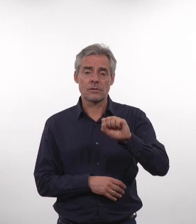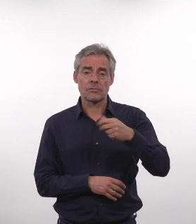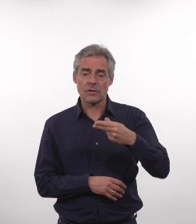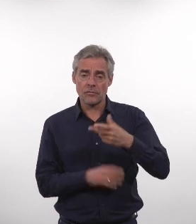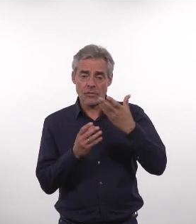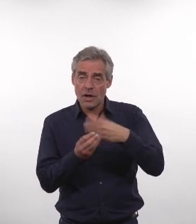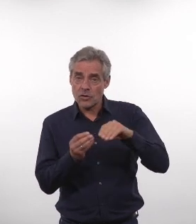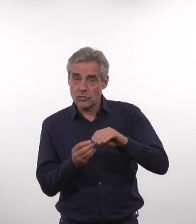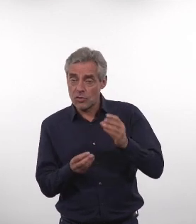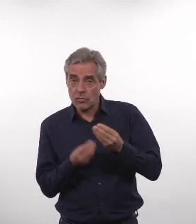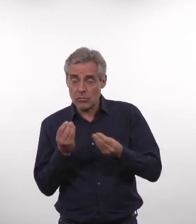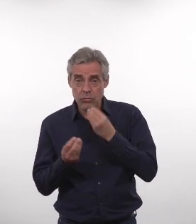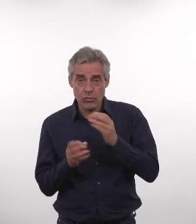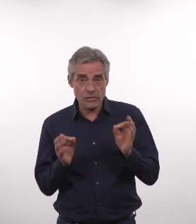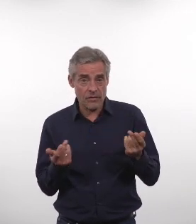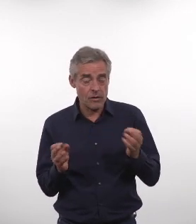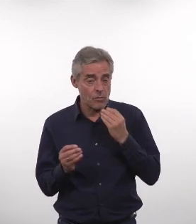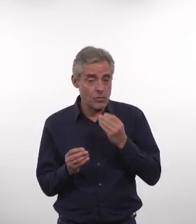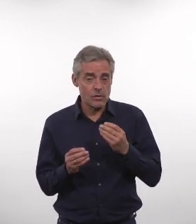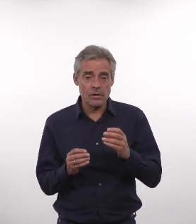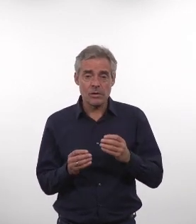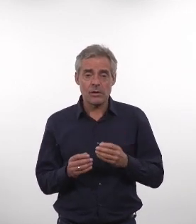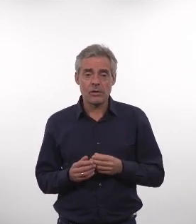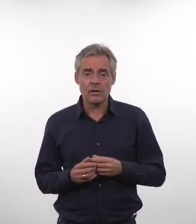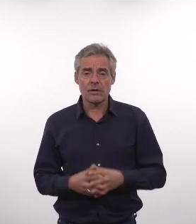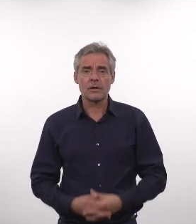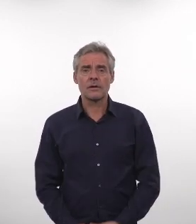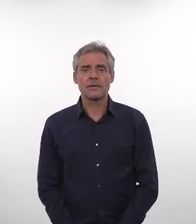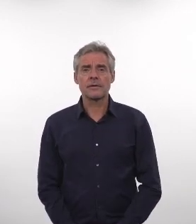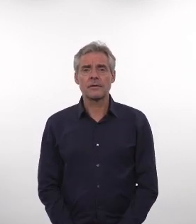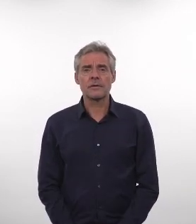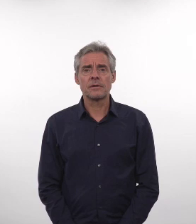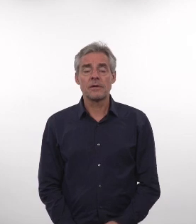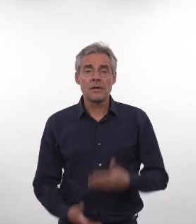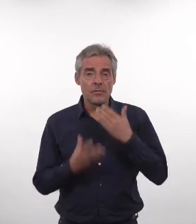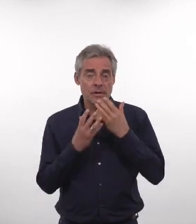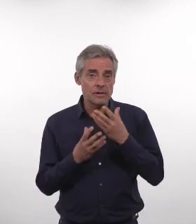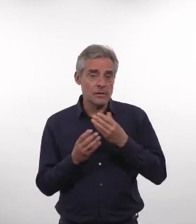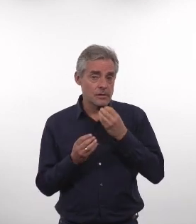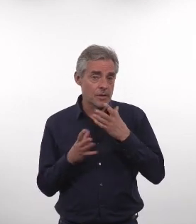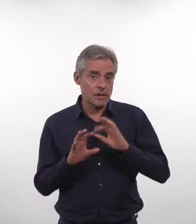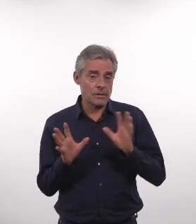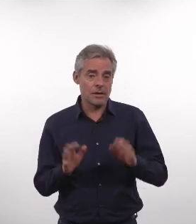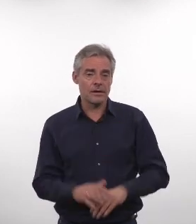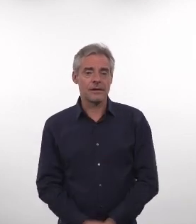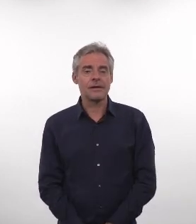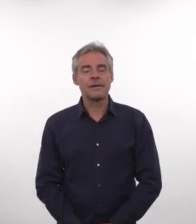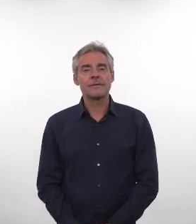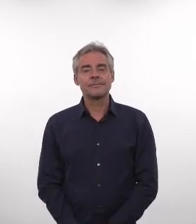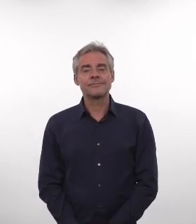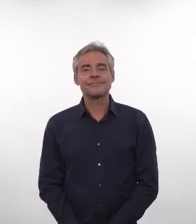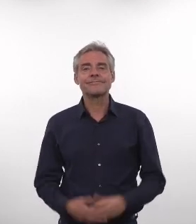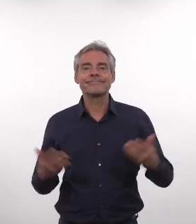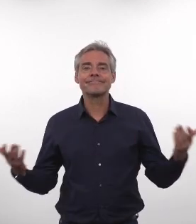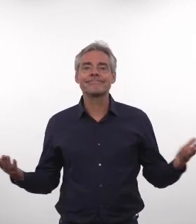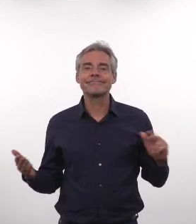chose à rajouter ou c'est bon de votre côté? Merci, c'est très bien. Très bien. Écoutez, nous